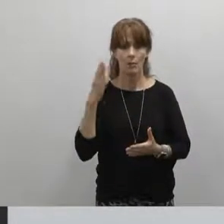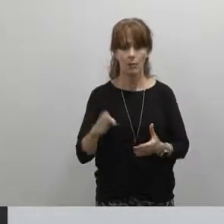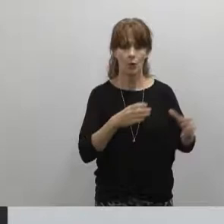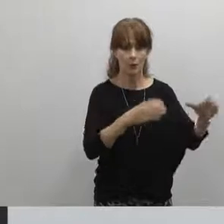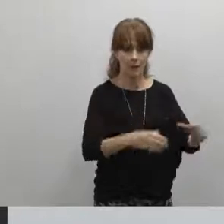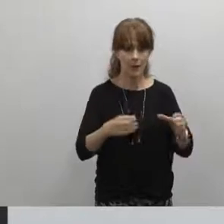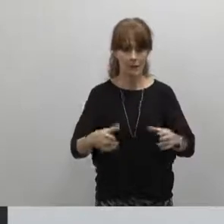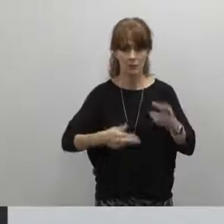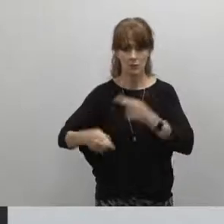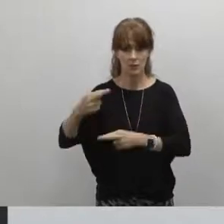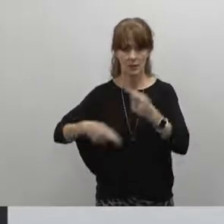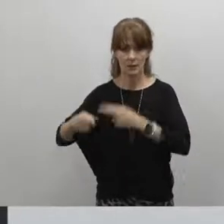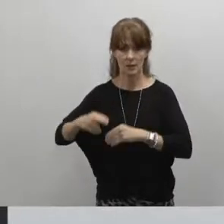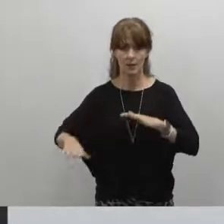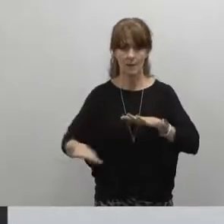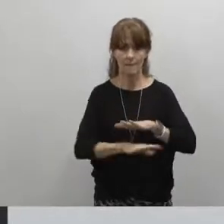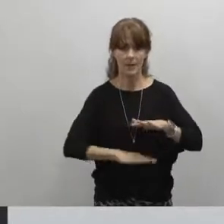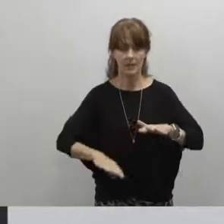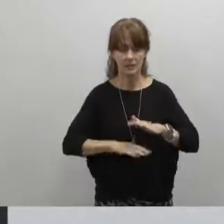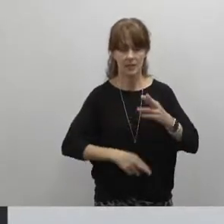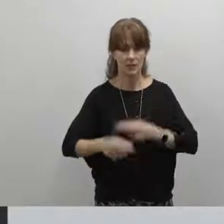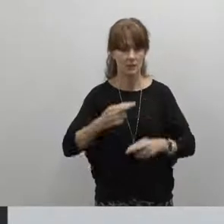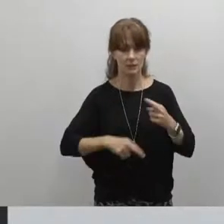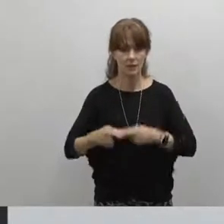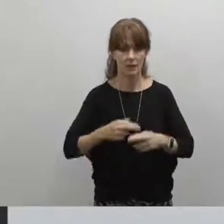district district